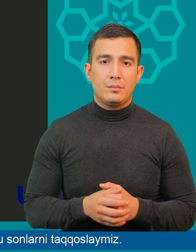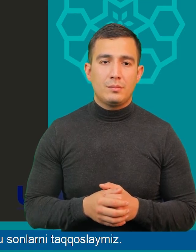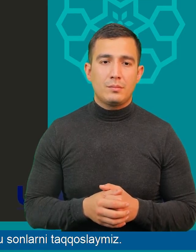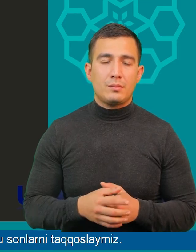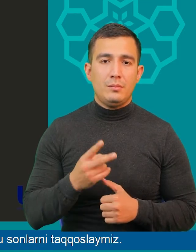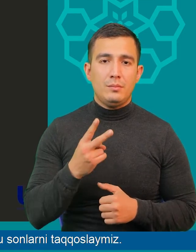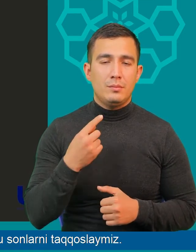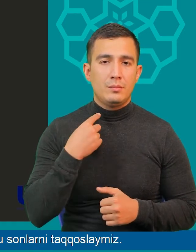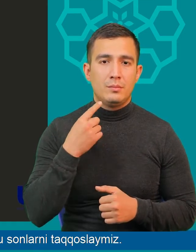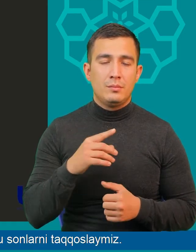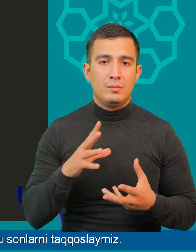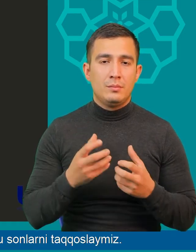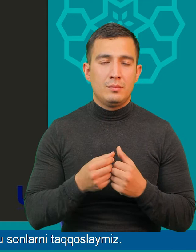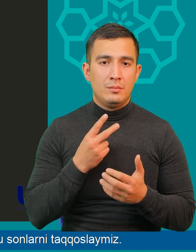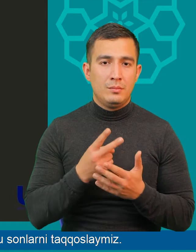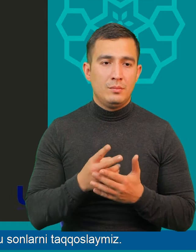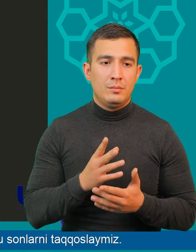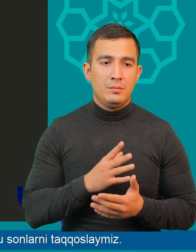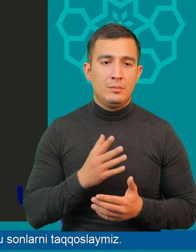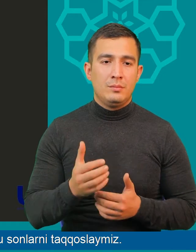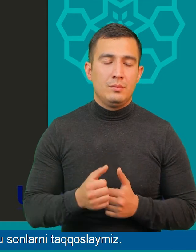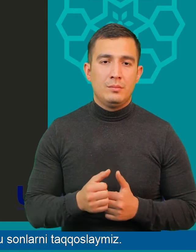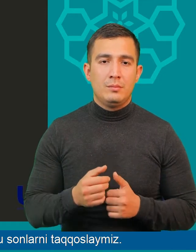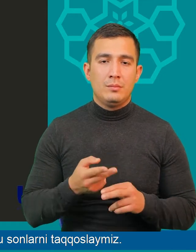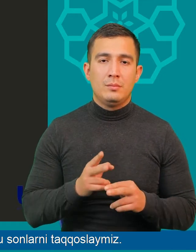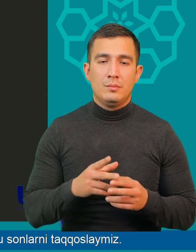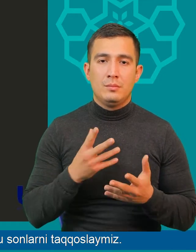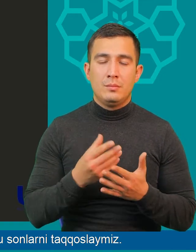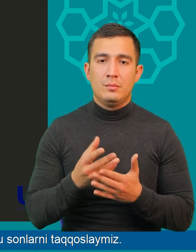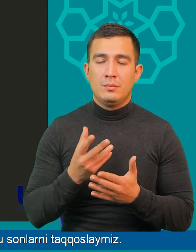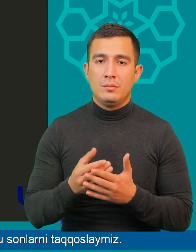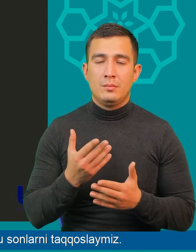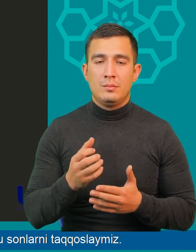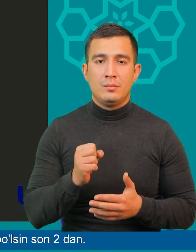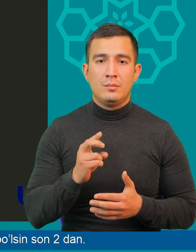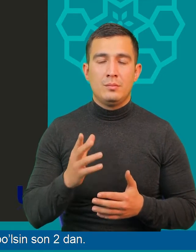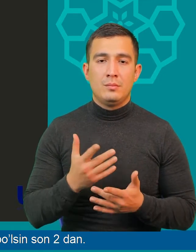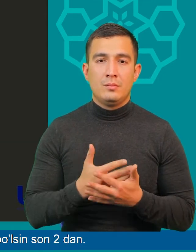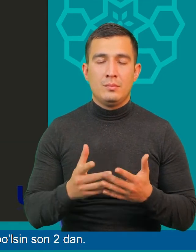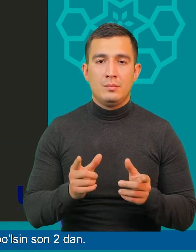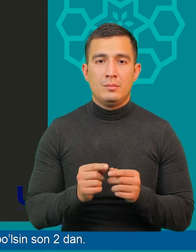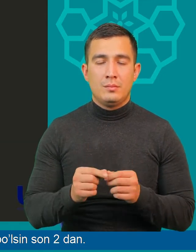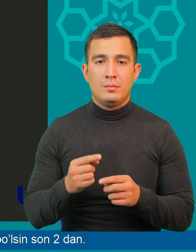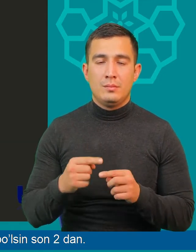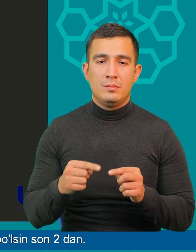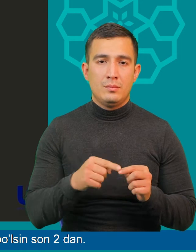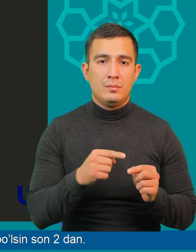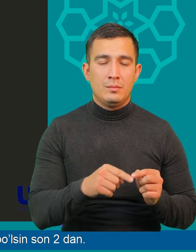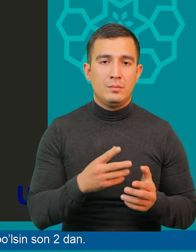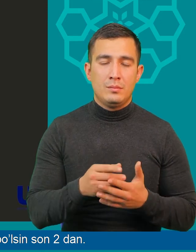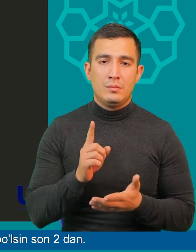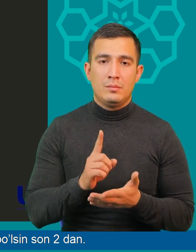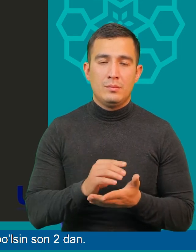Ikkita sonni e'lon qilib oldim. Ana endi if shart operatori orqali bu sonlarni taqqoslaymiz. If havz ochilgan holatda